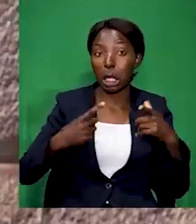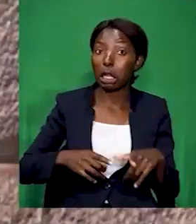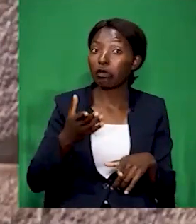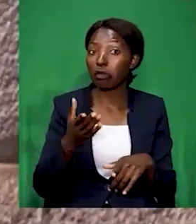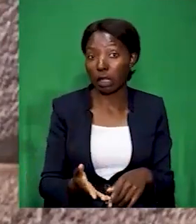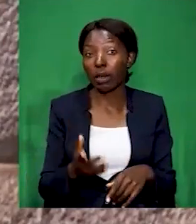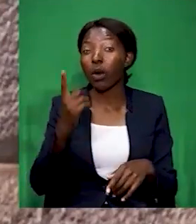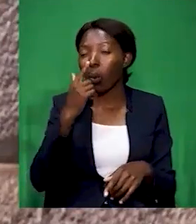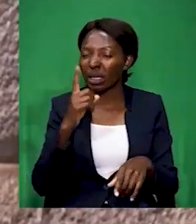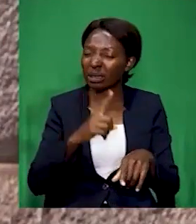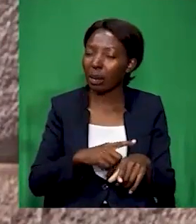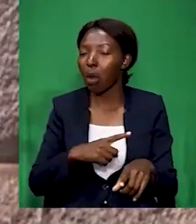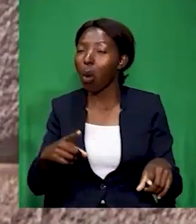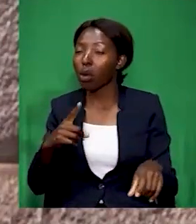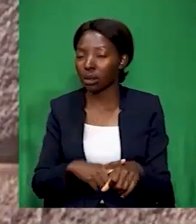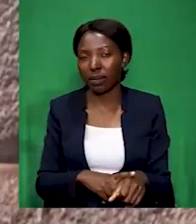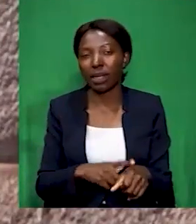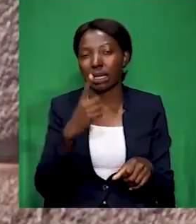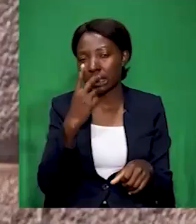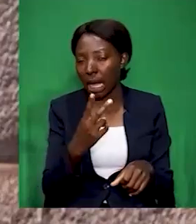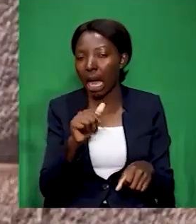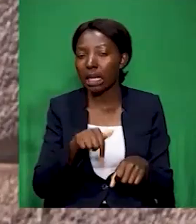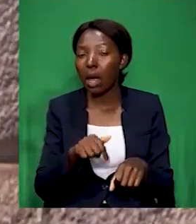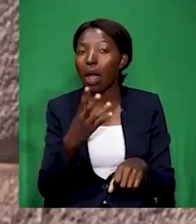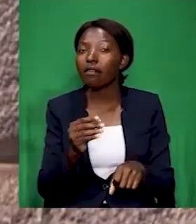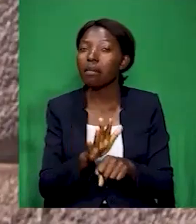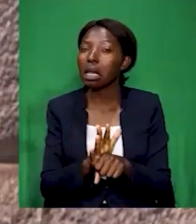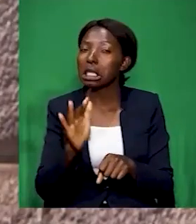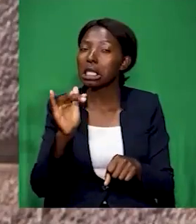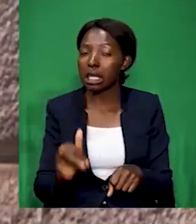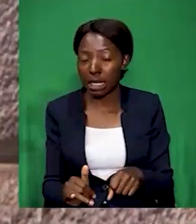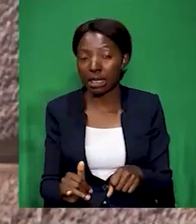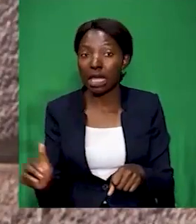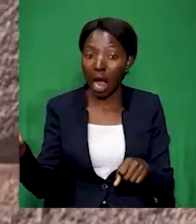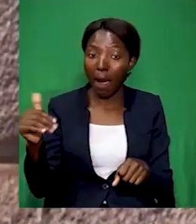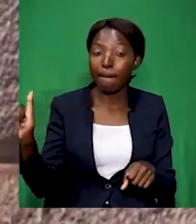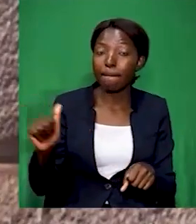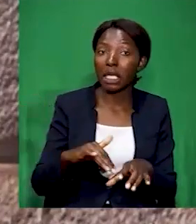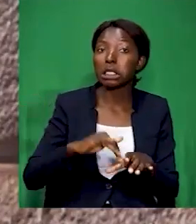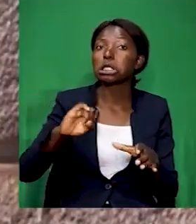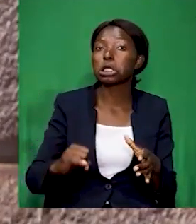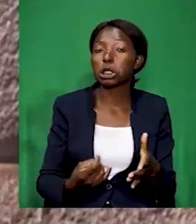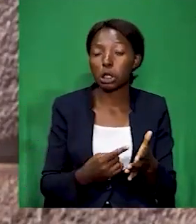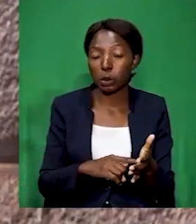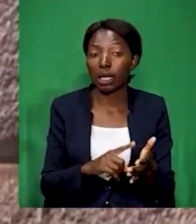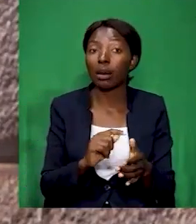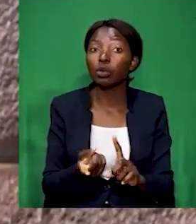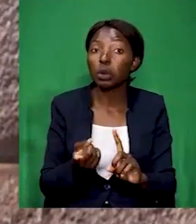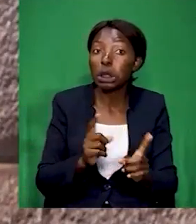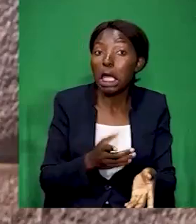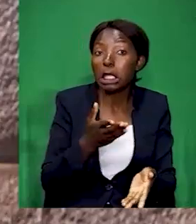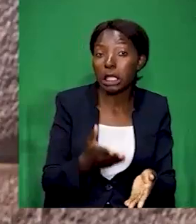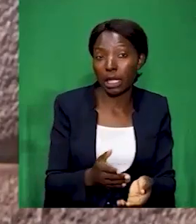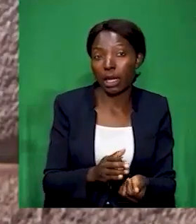dzavanogara, kana nguva yafamba vaona kuti makore avo ekurarama afamba vaidzoka Jerusarema vouya